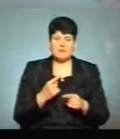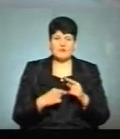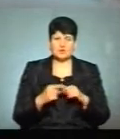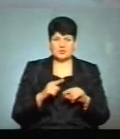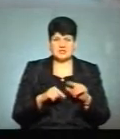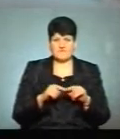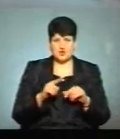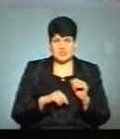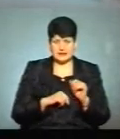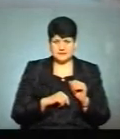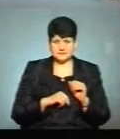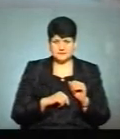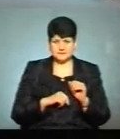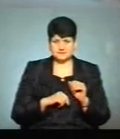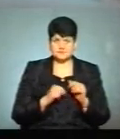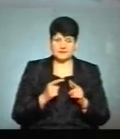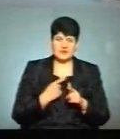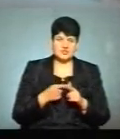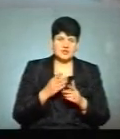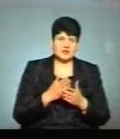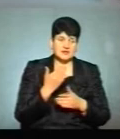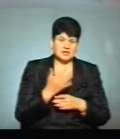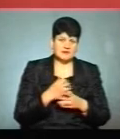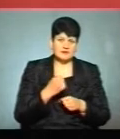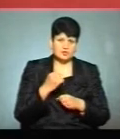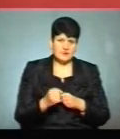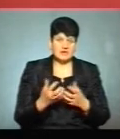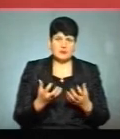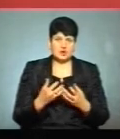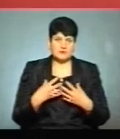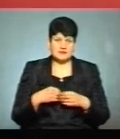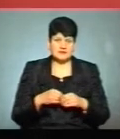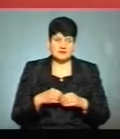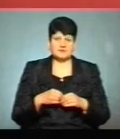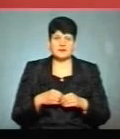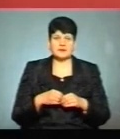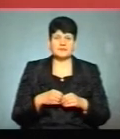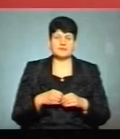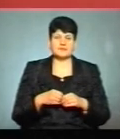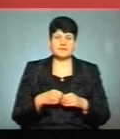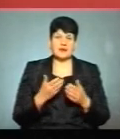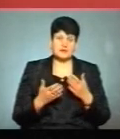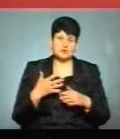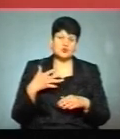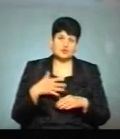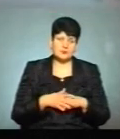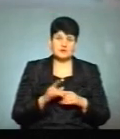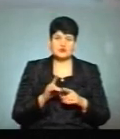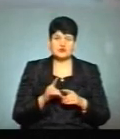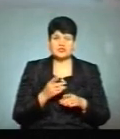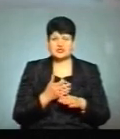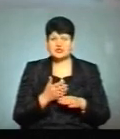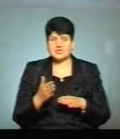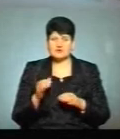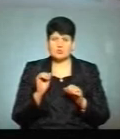родини, чи їх влаштували в прийомні сім'ї. Не все так однозначно, але зрозуміло, що з часом цього